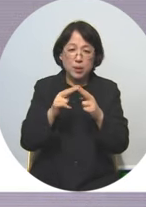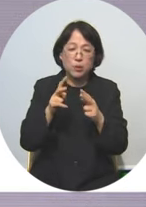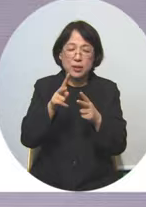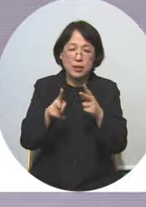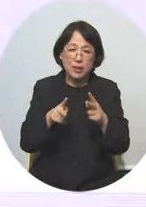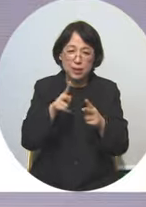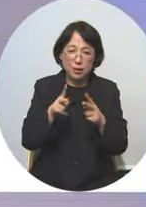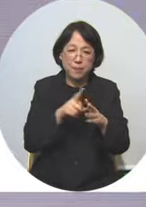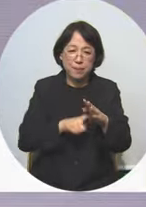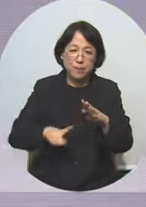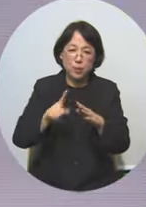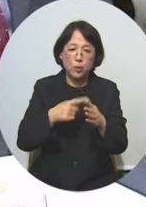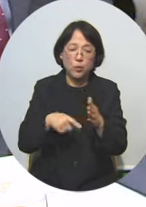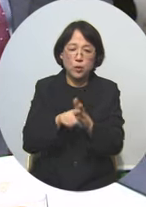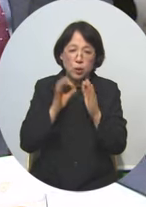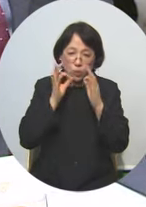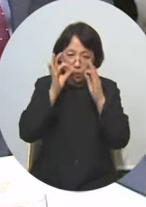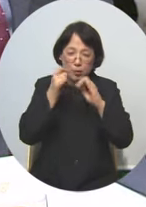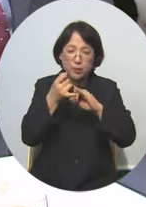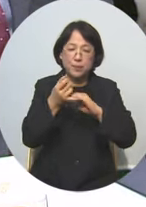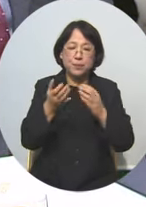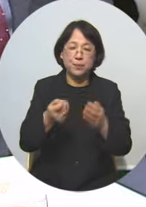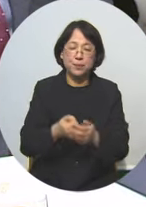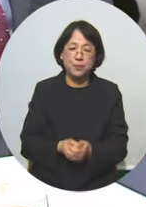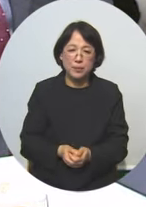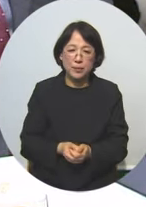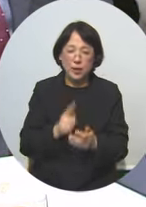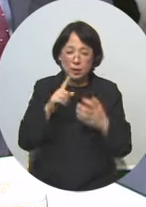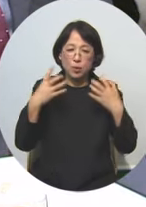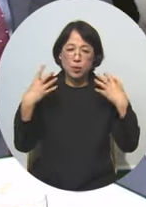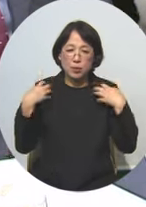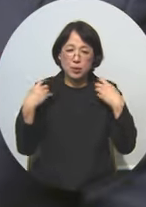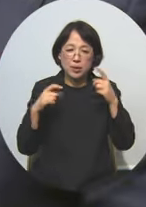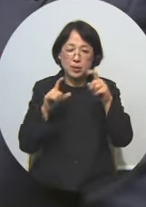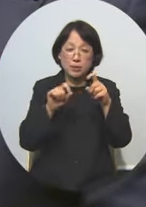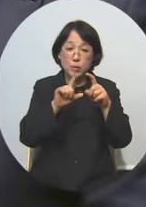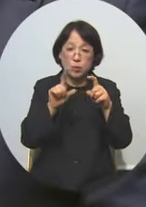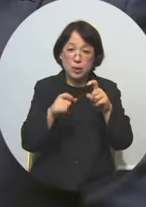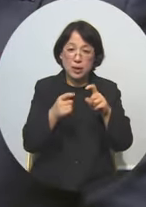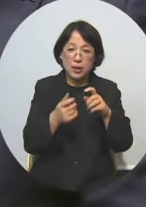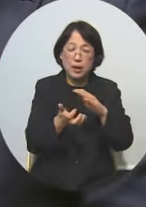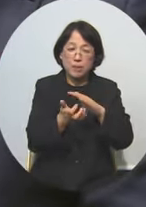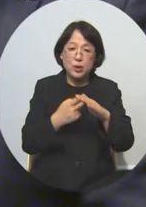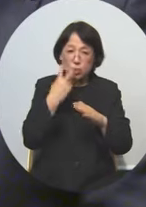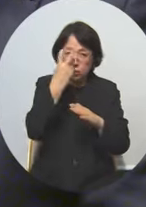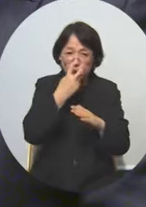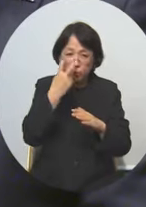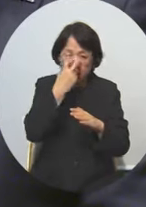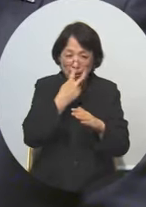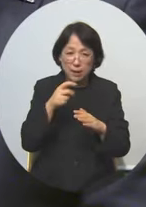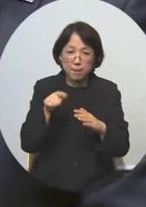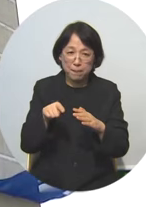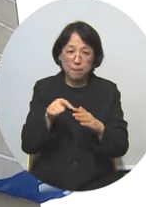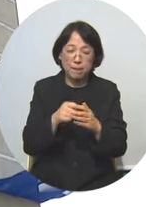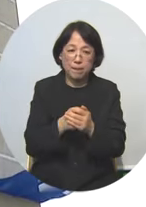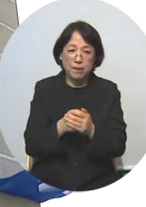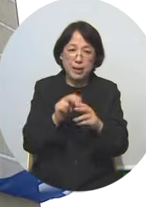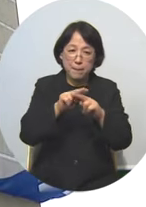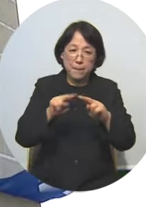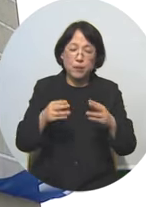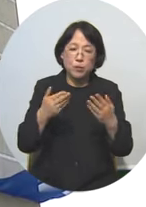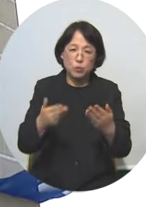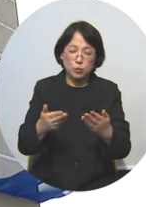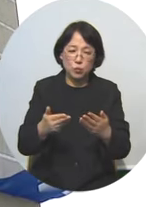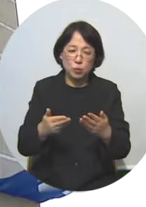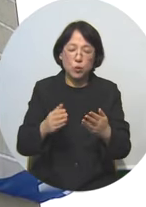있도록 혼신의 노력을. 정부는 다가오는 11월 예비 타당성 조사를 면제할 예정인 가운데